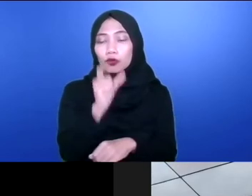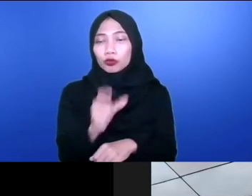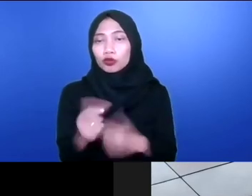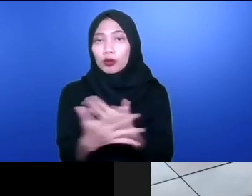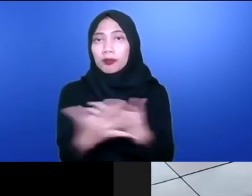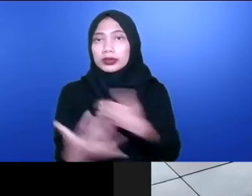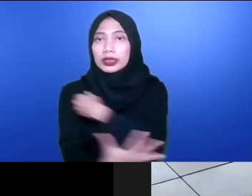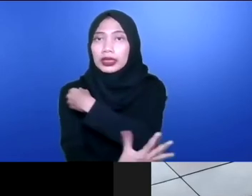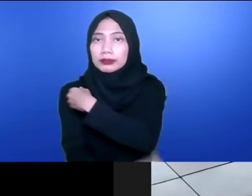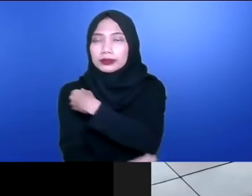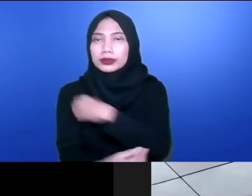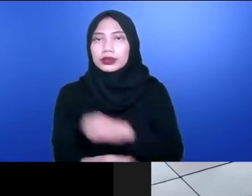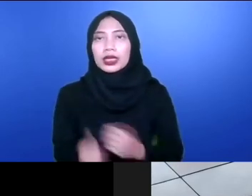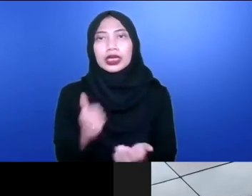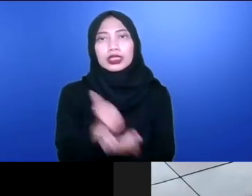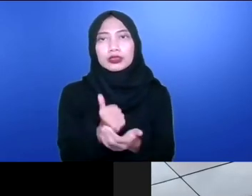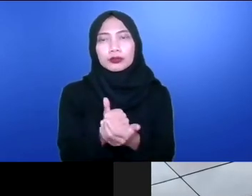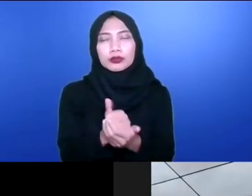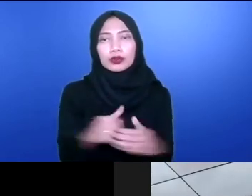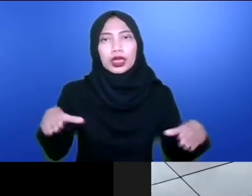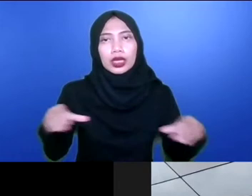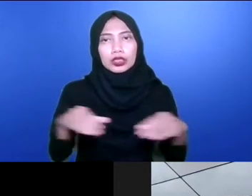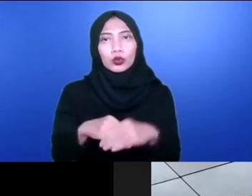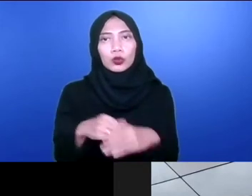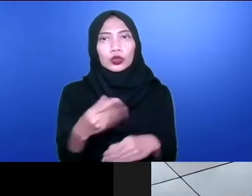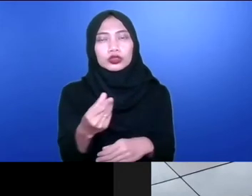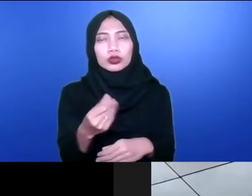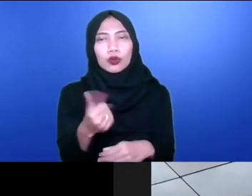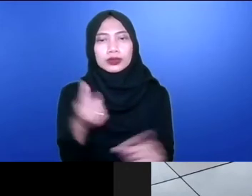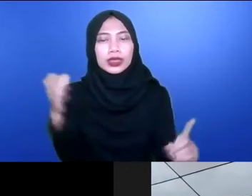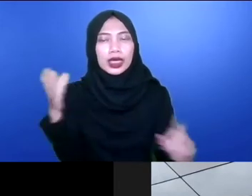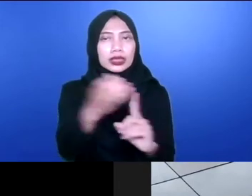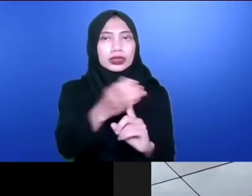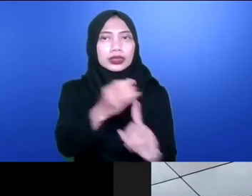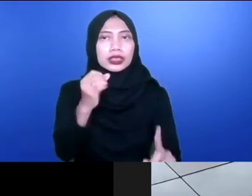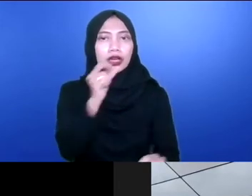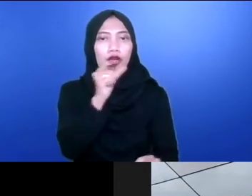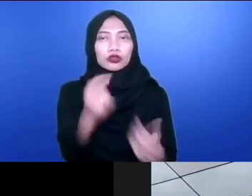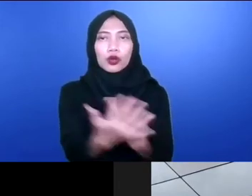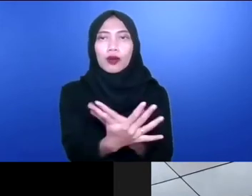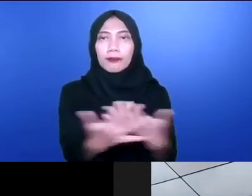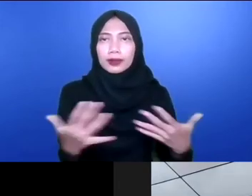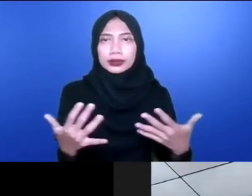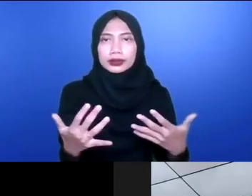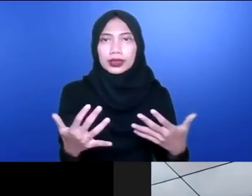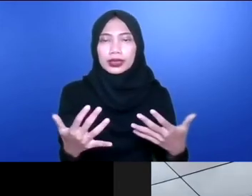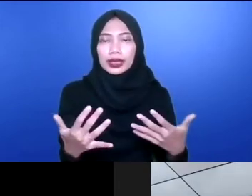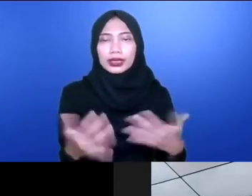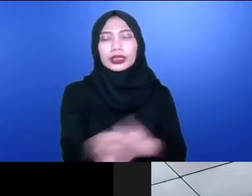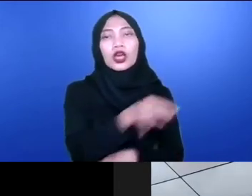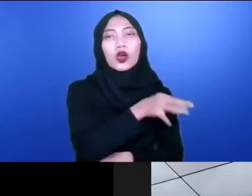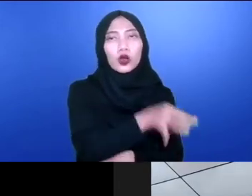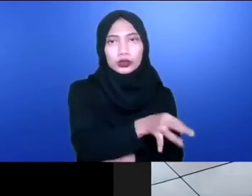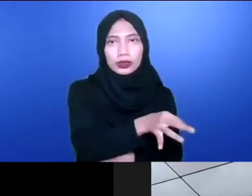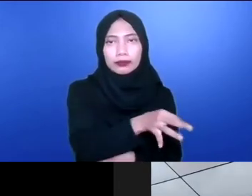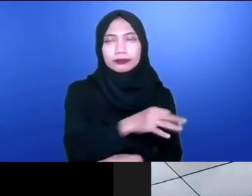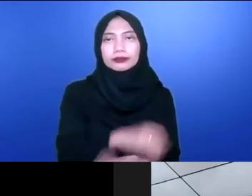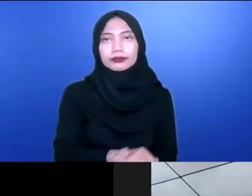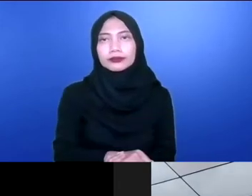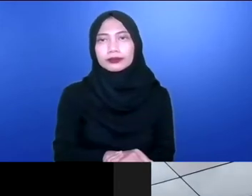bisa dijangkau oleh orang-orang yang belum menggunakannya di kota, yang sudah